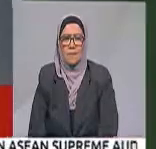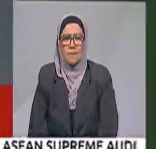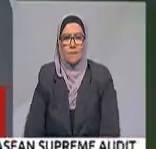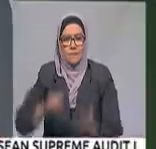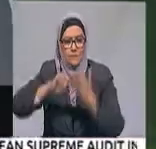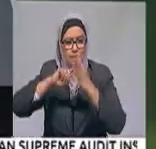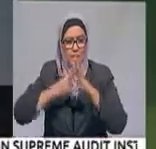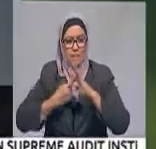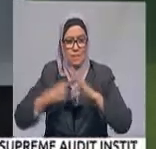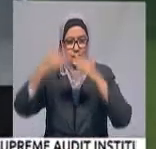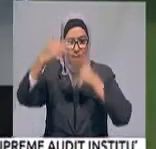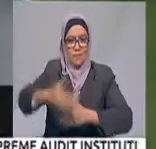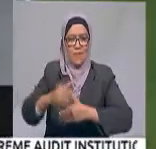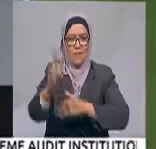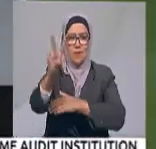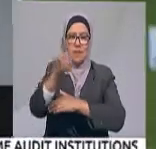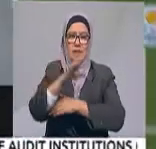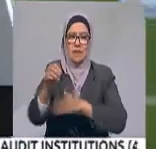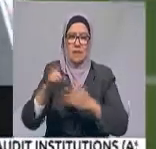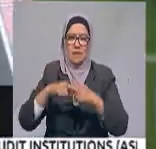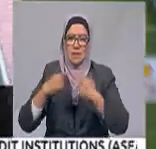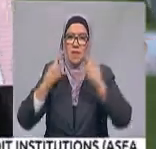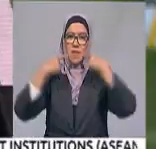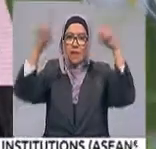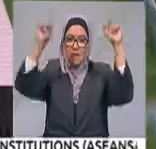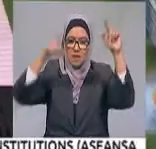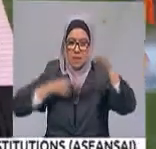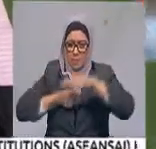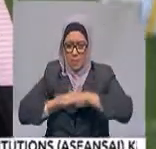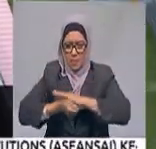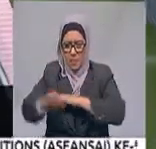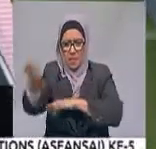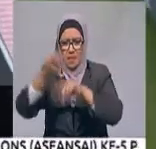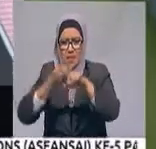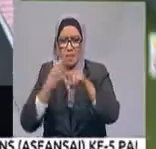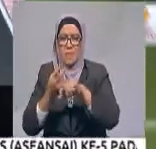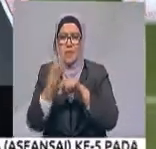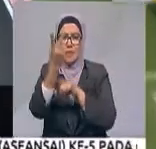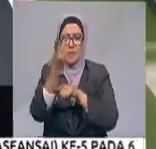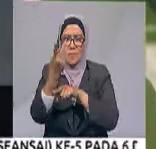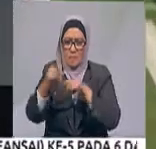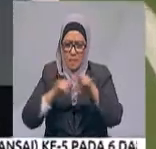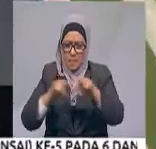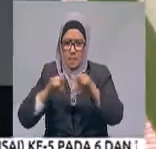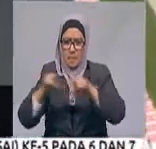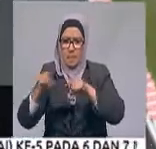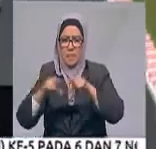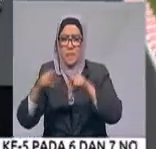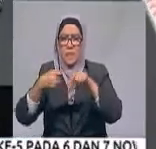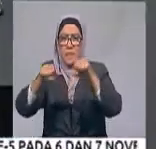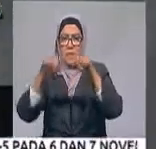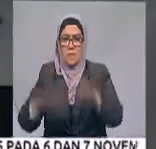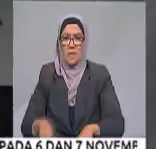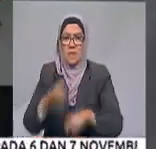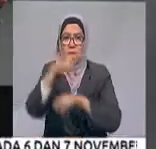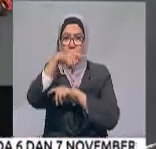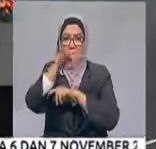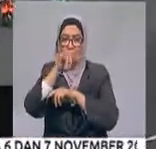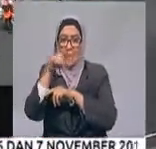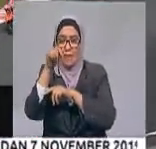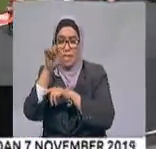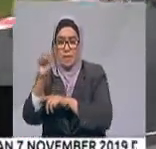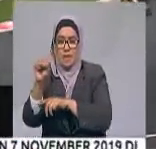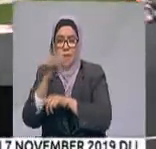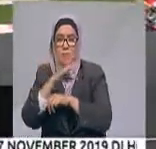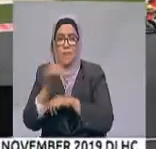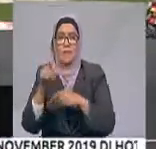Bermula di petak kedua, Vinales berjaya memboloskan diri daripada dua pelumba Petronas SRT, Fabio Quartararo dan